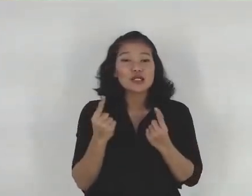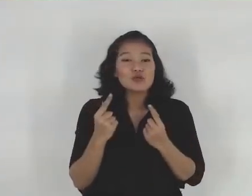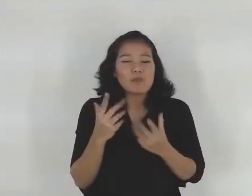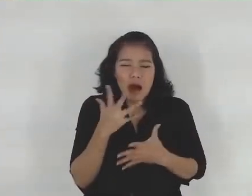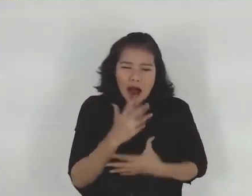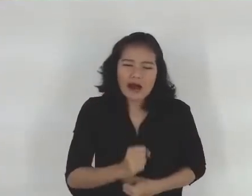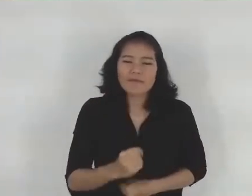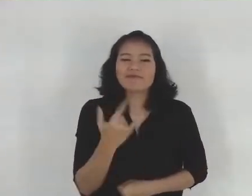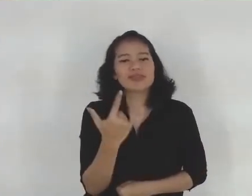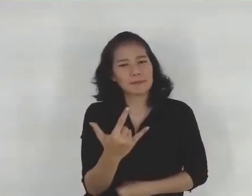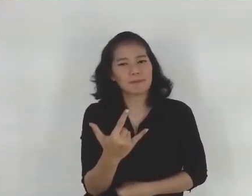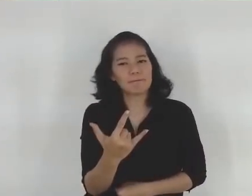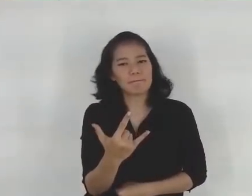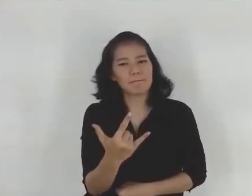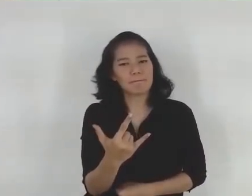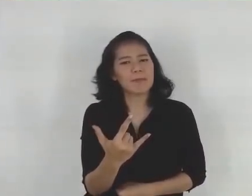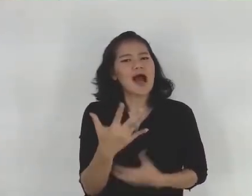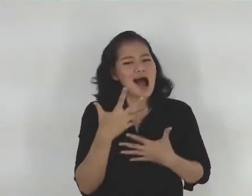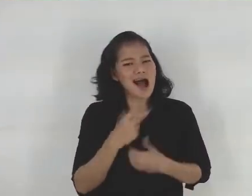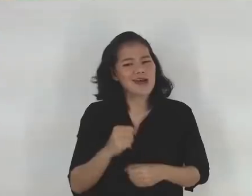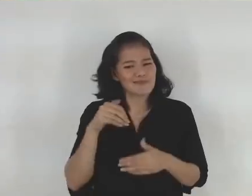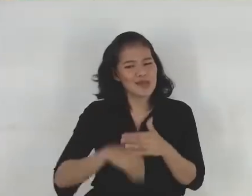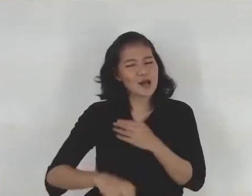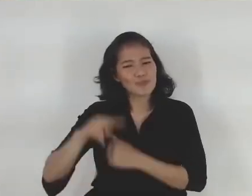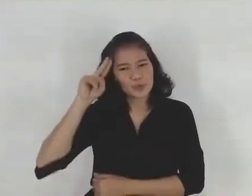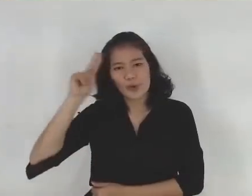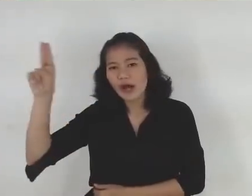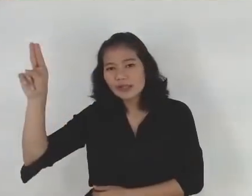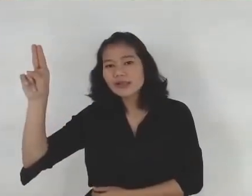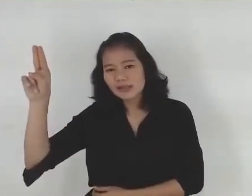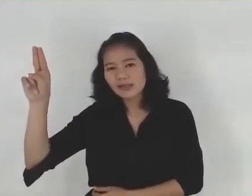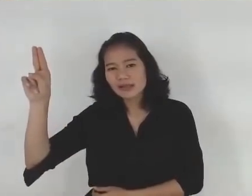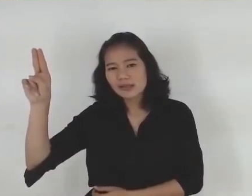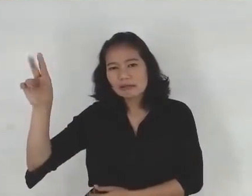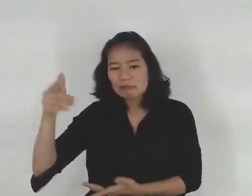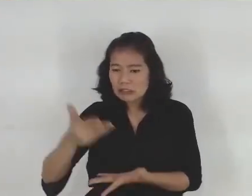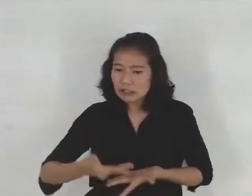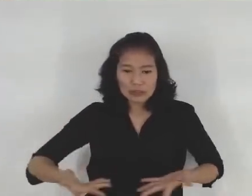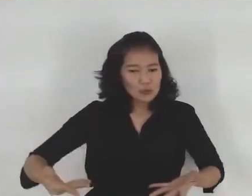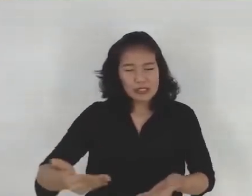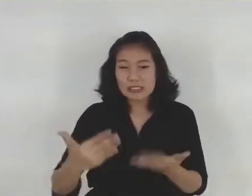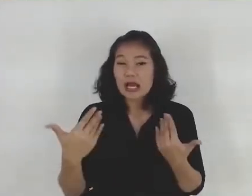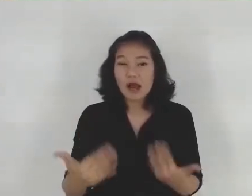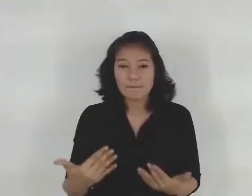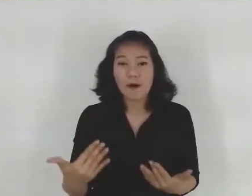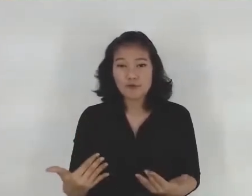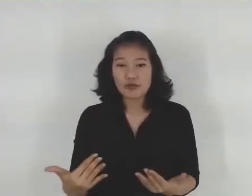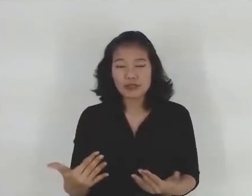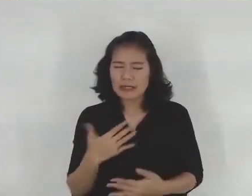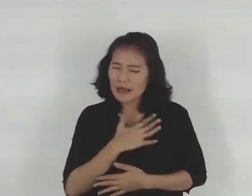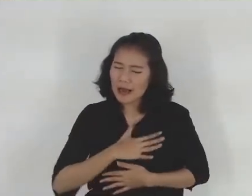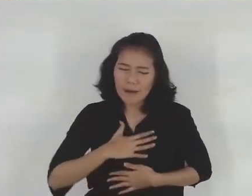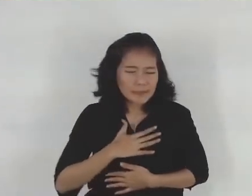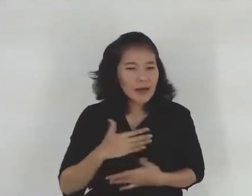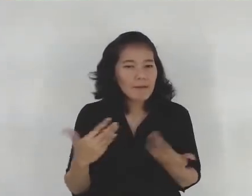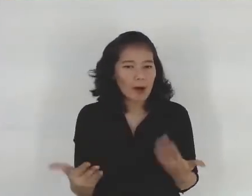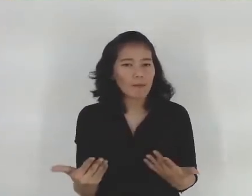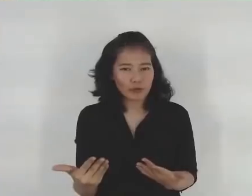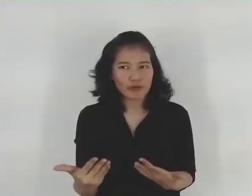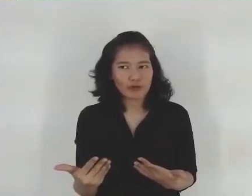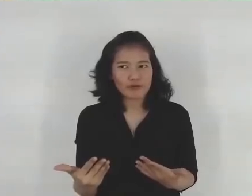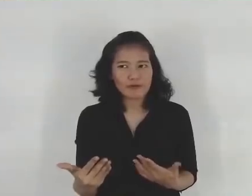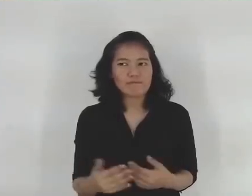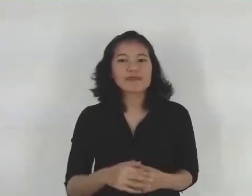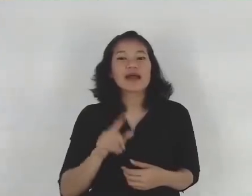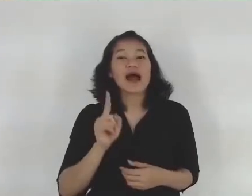di dalam Tuhan dengan segala kondisi apapun yang sedang kita alami ada